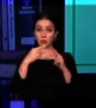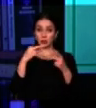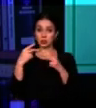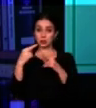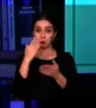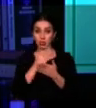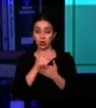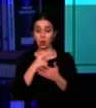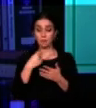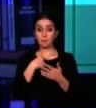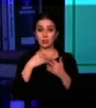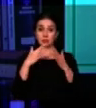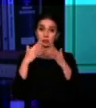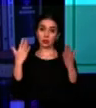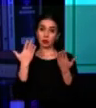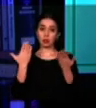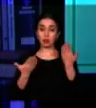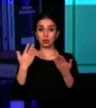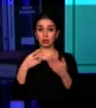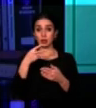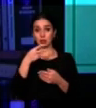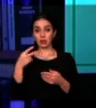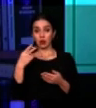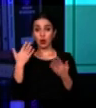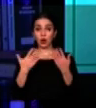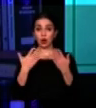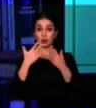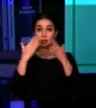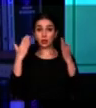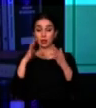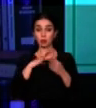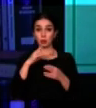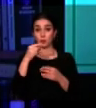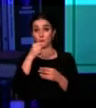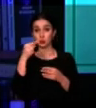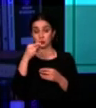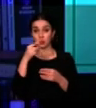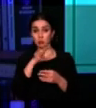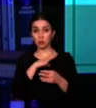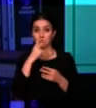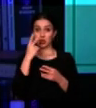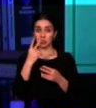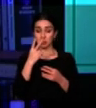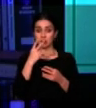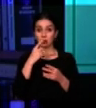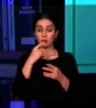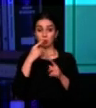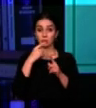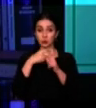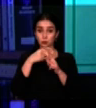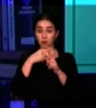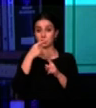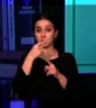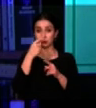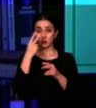kelyapti. Bizga katta yoki teng, katta musbat bo'lgan oraliqlarimiz 2 ta ekan. Javoblarimiz